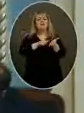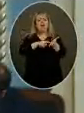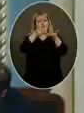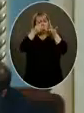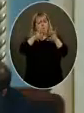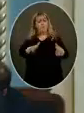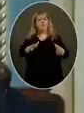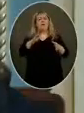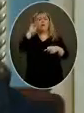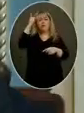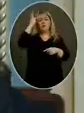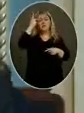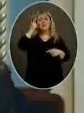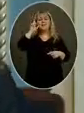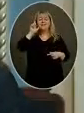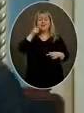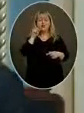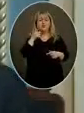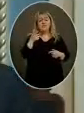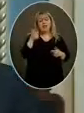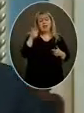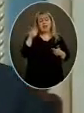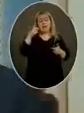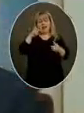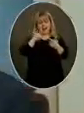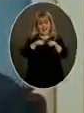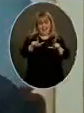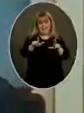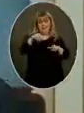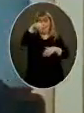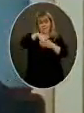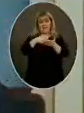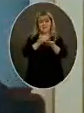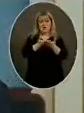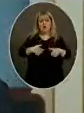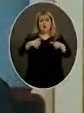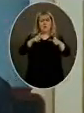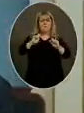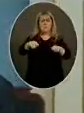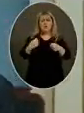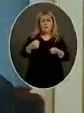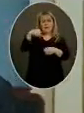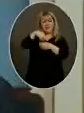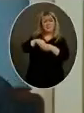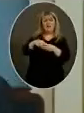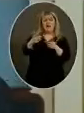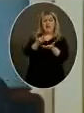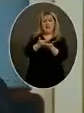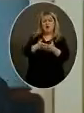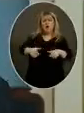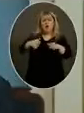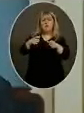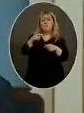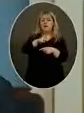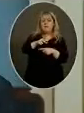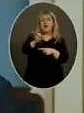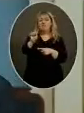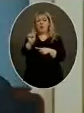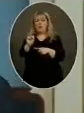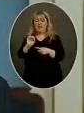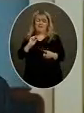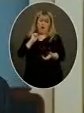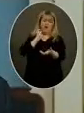logiciels libres aux écoles? Ce n pas normal que les écoles primaires et secondaires utilisent des logiciels bureautiques coûteux qui